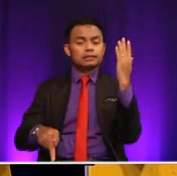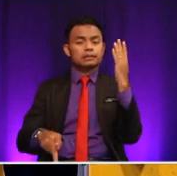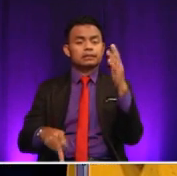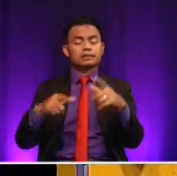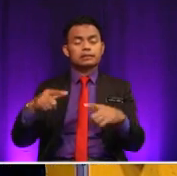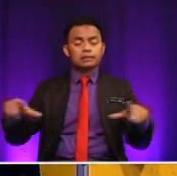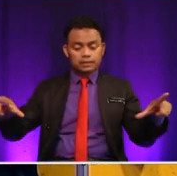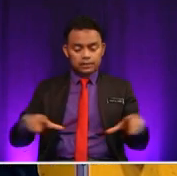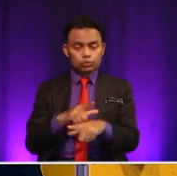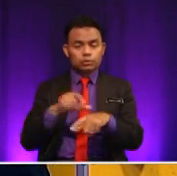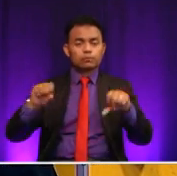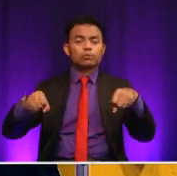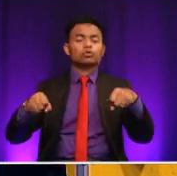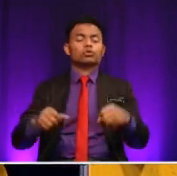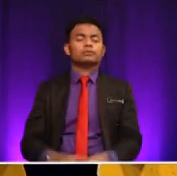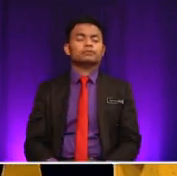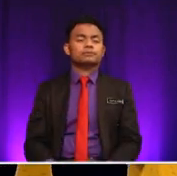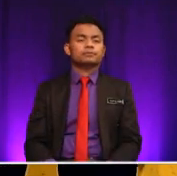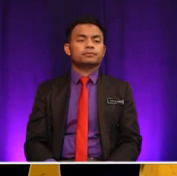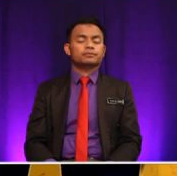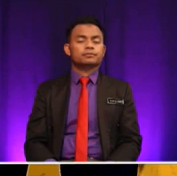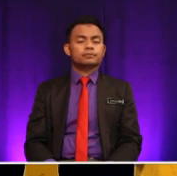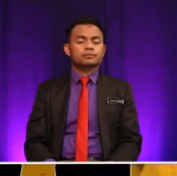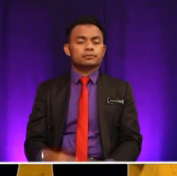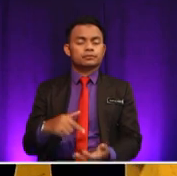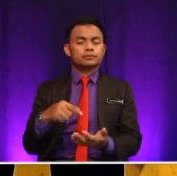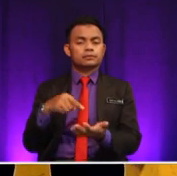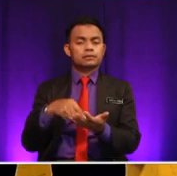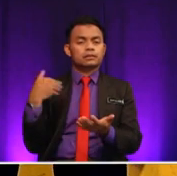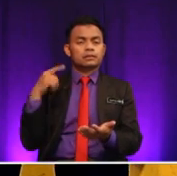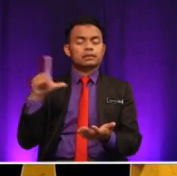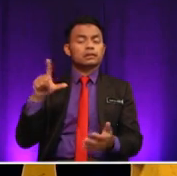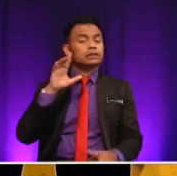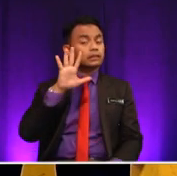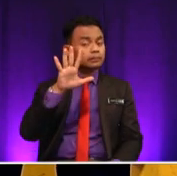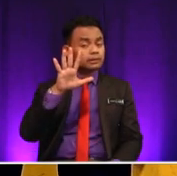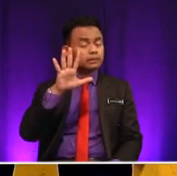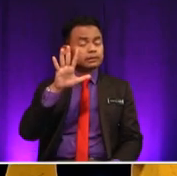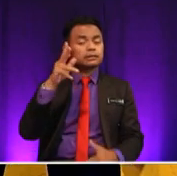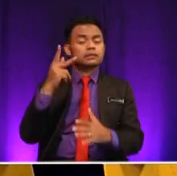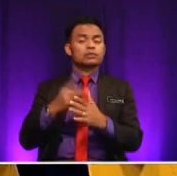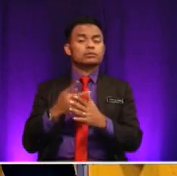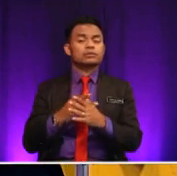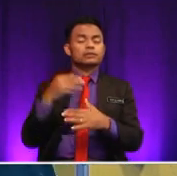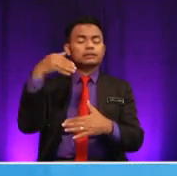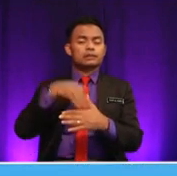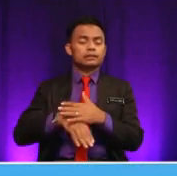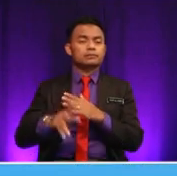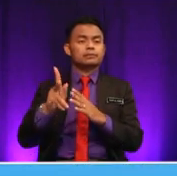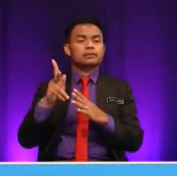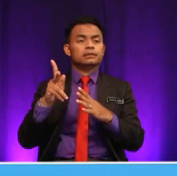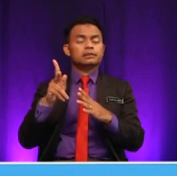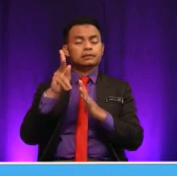jadi ini adalah komponennya jadi kita akan tengok komponen 5 komponen 5 komponen dalam kesehatan